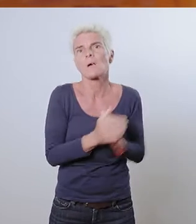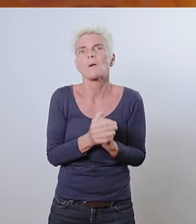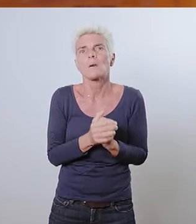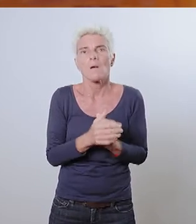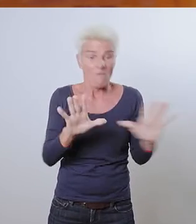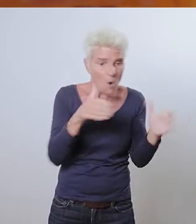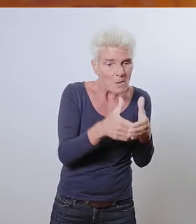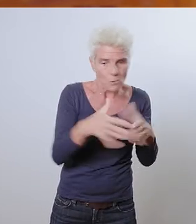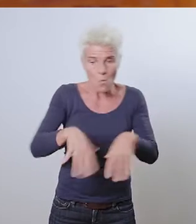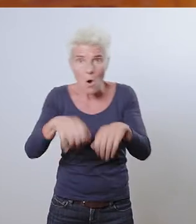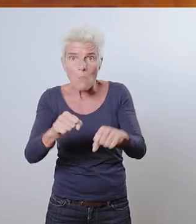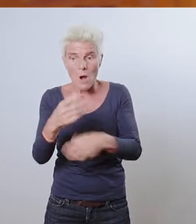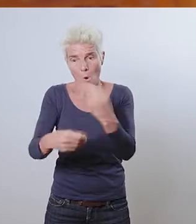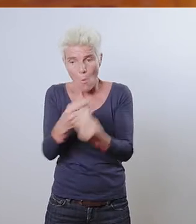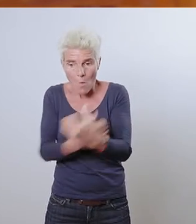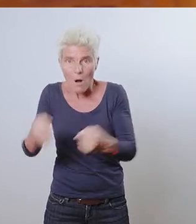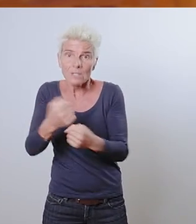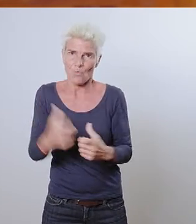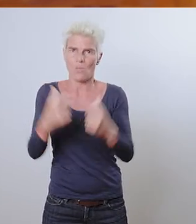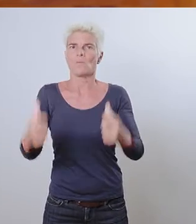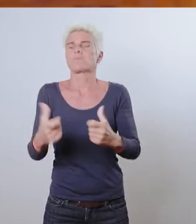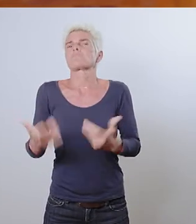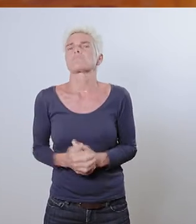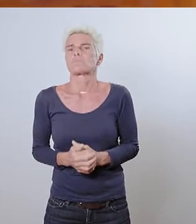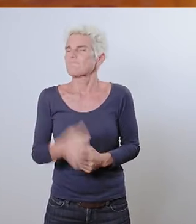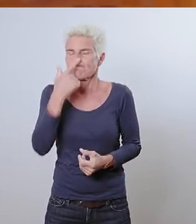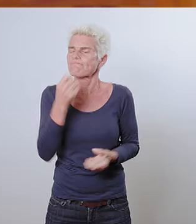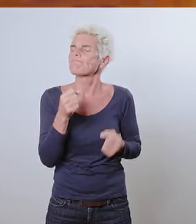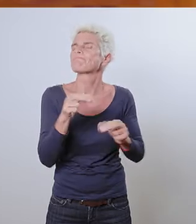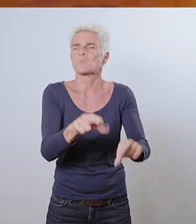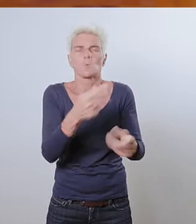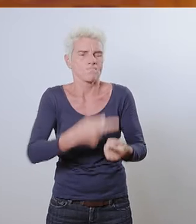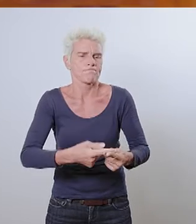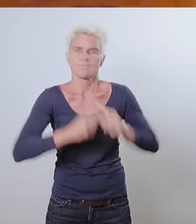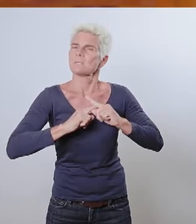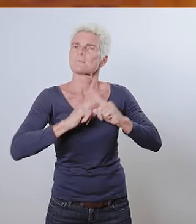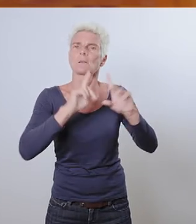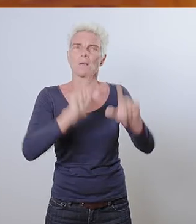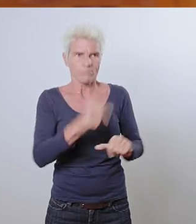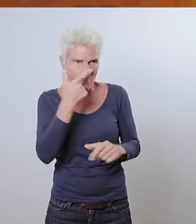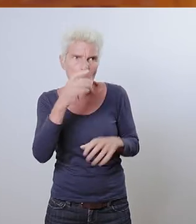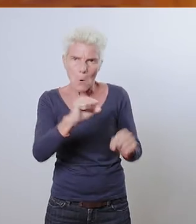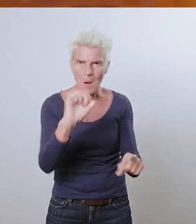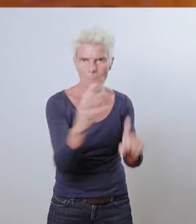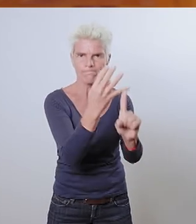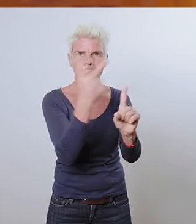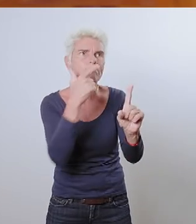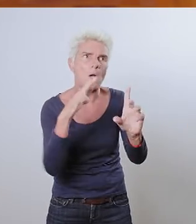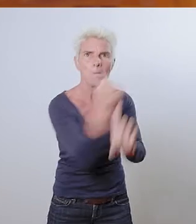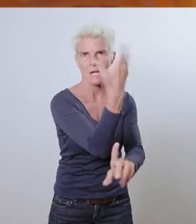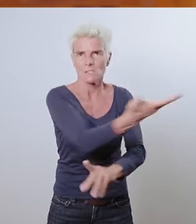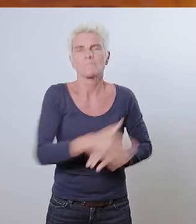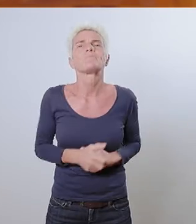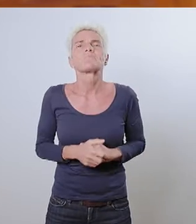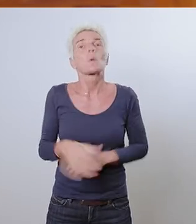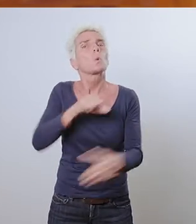pour la création d'entreprise je suis convaincu que nous y parviendrons à condition d'accorder